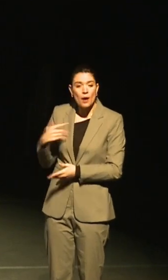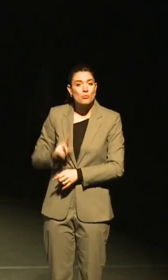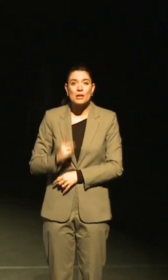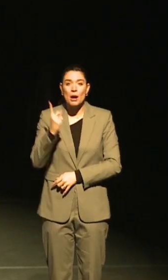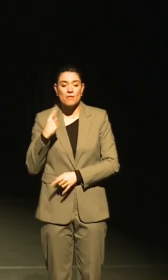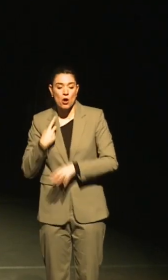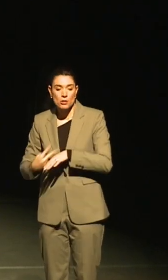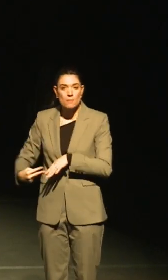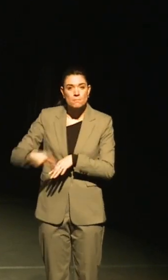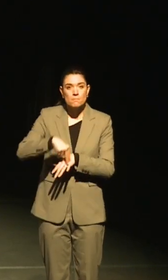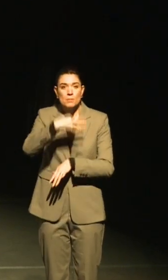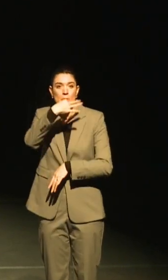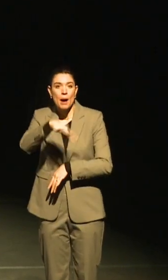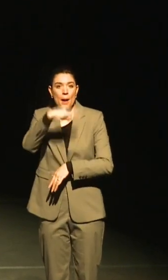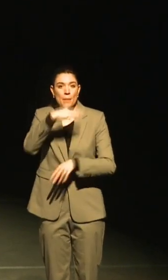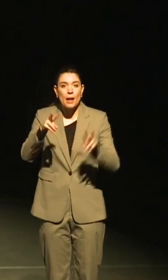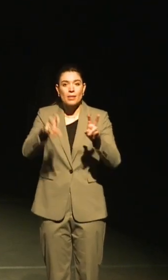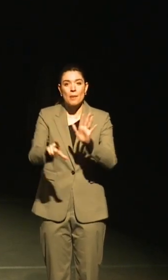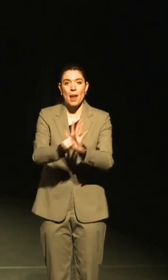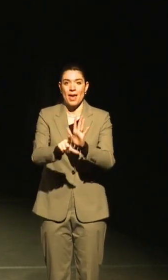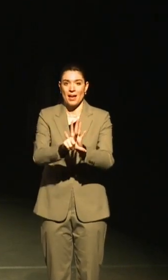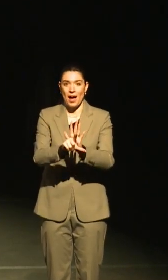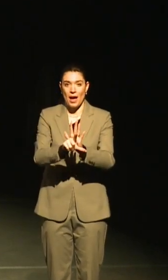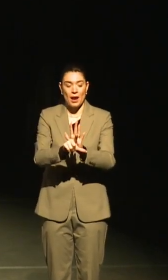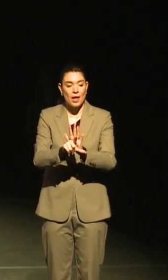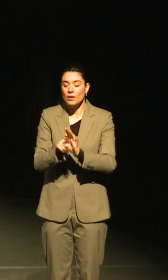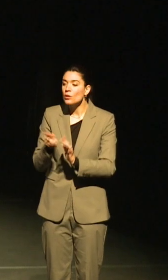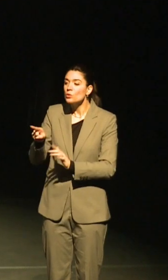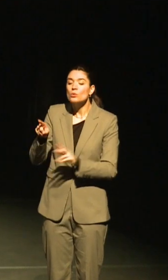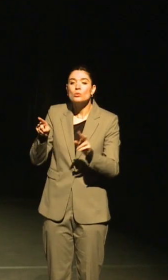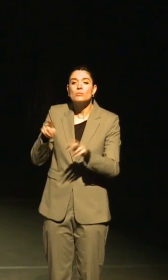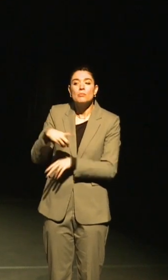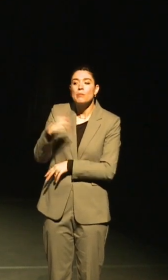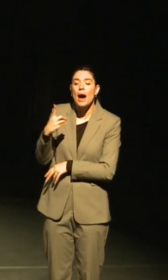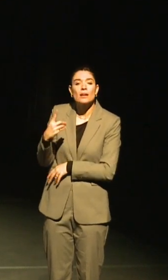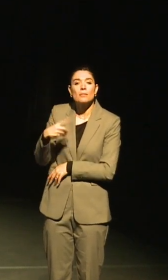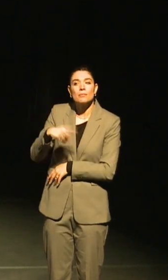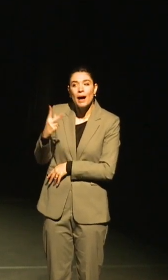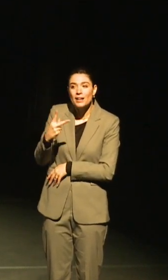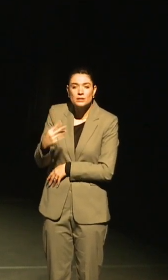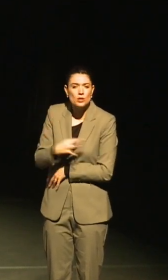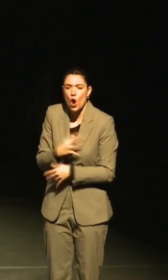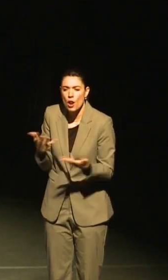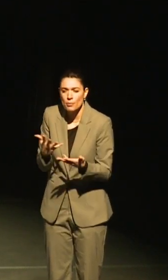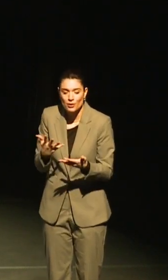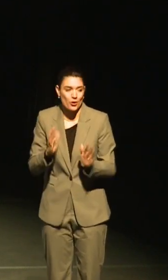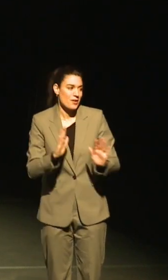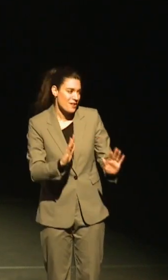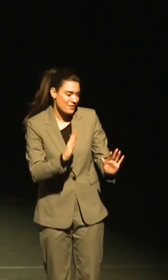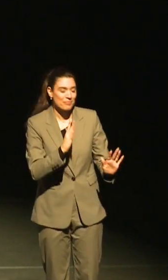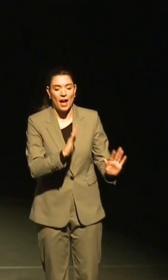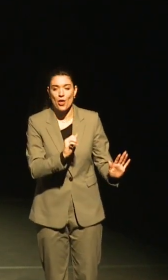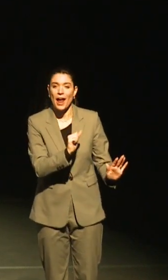su questi temi che cosa ti colpì di parks Allora Andrea era da tutto Buongiorno a tutte Buongiorno a tutti